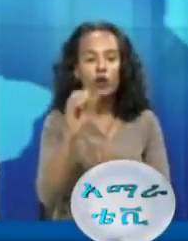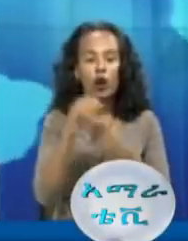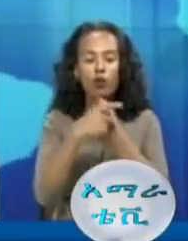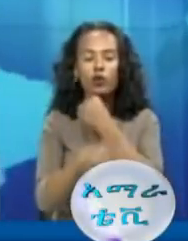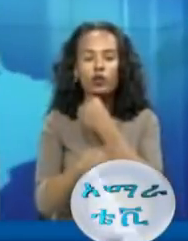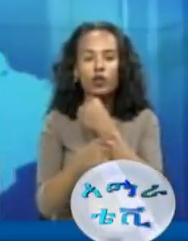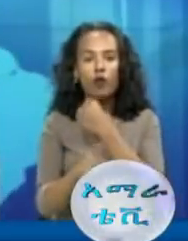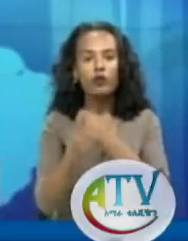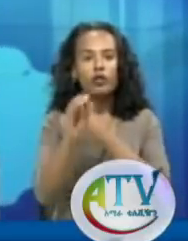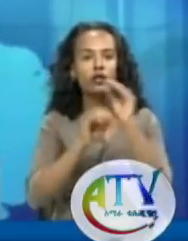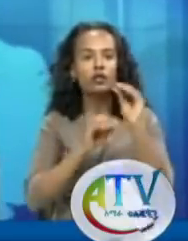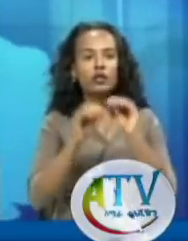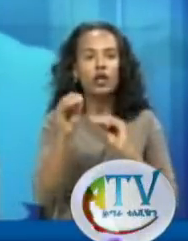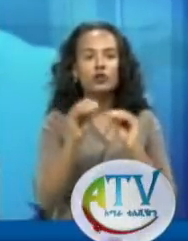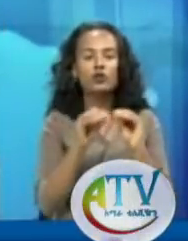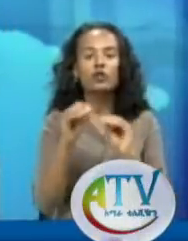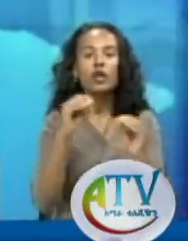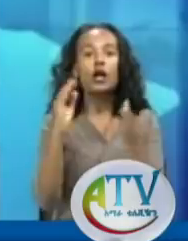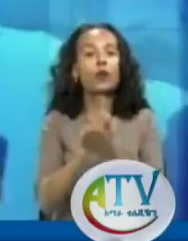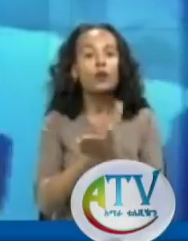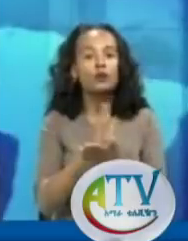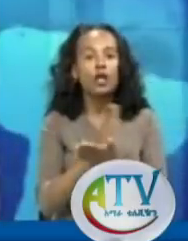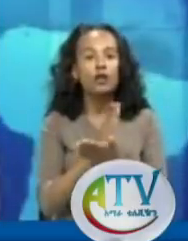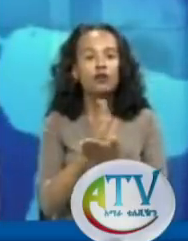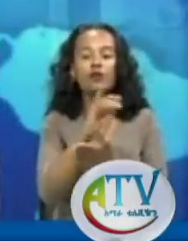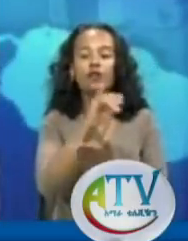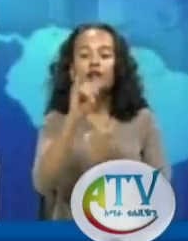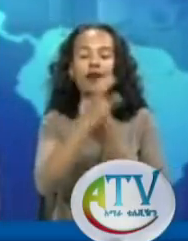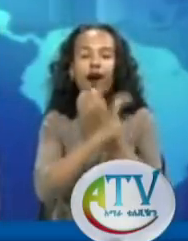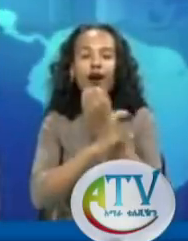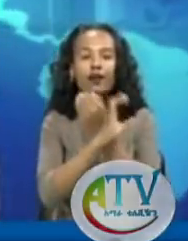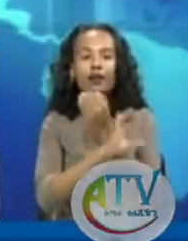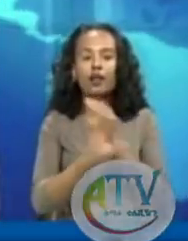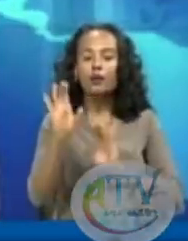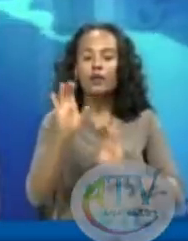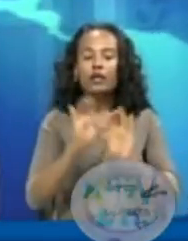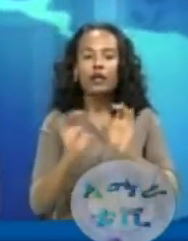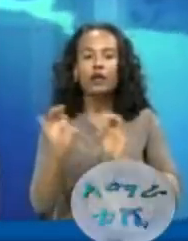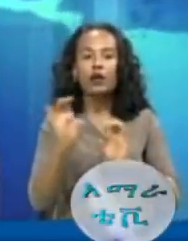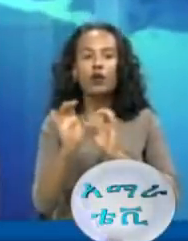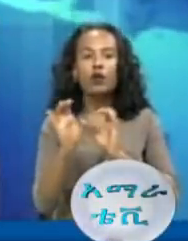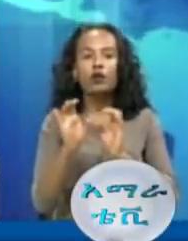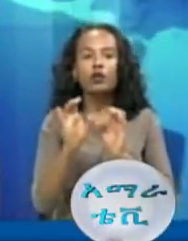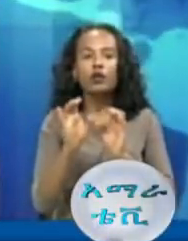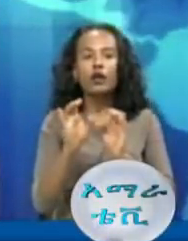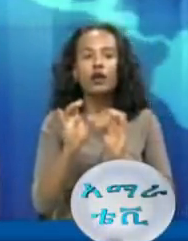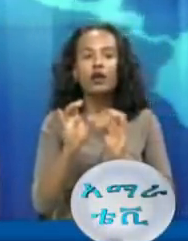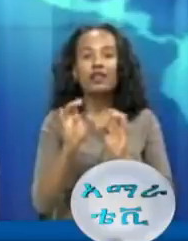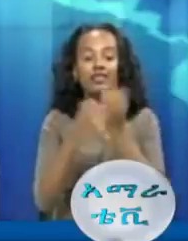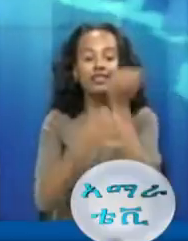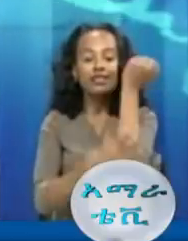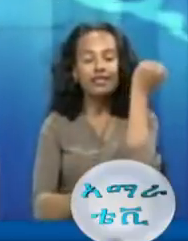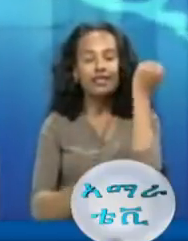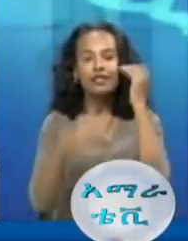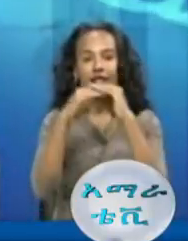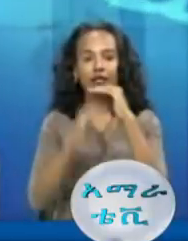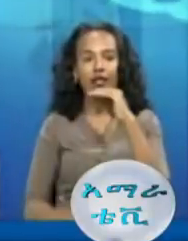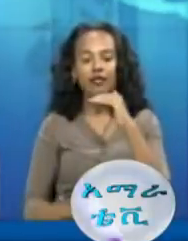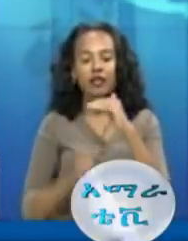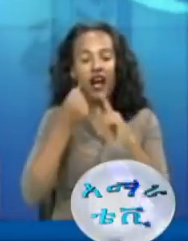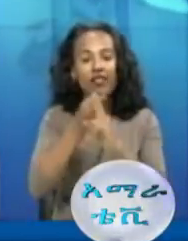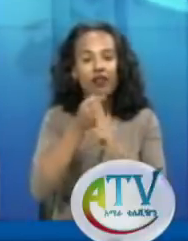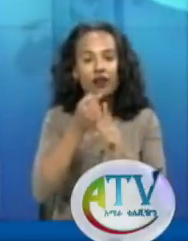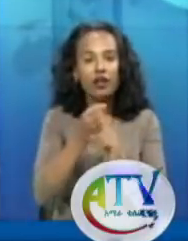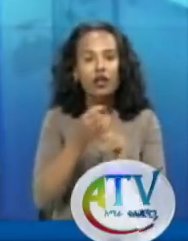ፖለቲካዊ እንቅስቃሴዎች በመሳተፍ እንደ ሀገር ለሚደረገው የድህነት ቅነሳ ትግል